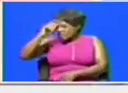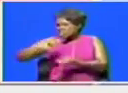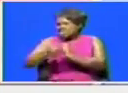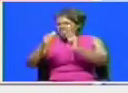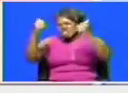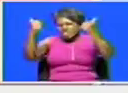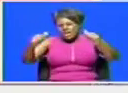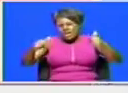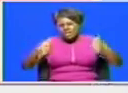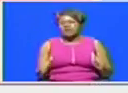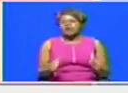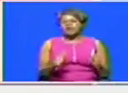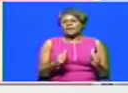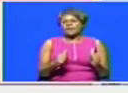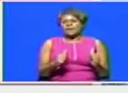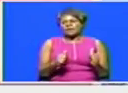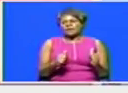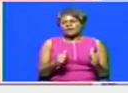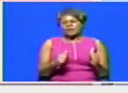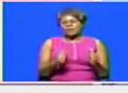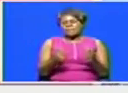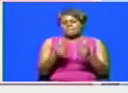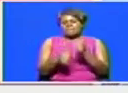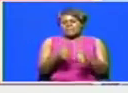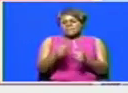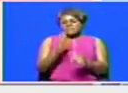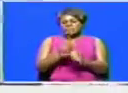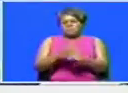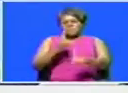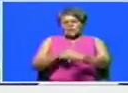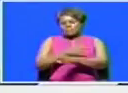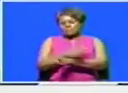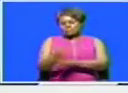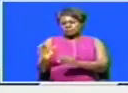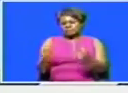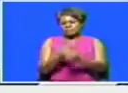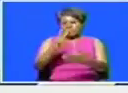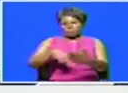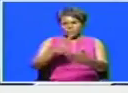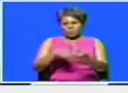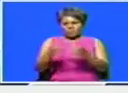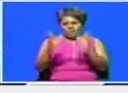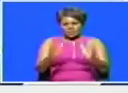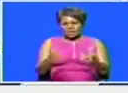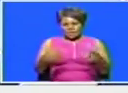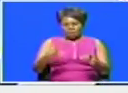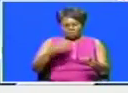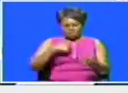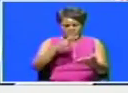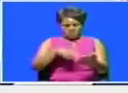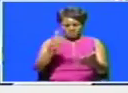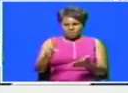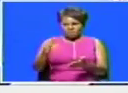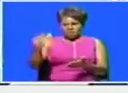hizo kurekebika. Hivyo hivyo ndio atakuwa. Naona jumbe ni nyingi kwa sababu ya muda hatutaweza kuzisoma zote. Mwelekezi wangu aniruhusu tu nisome moja.